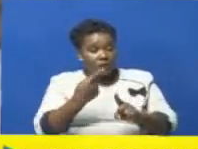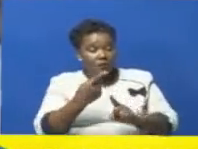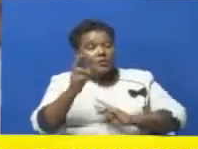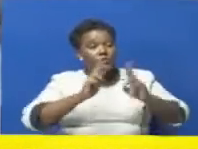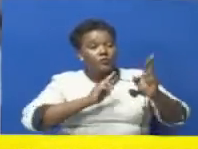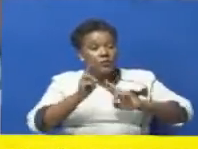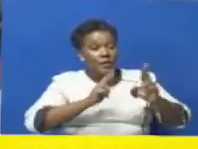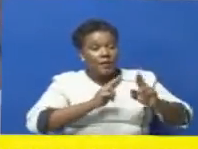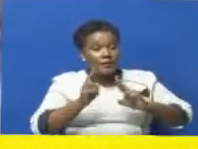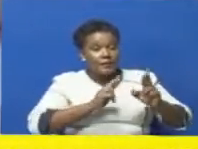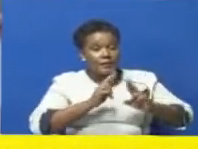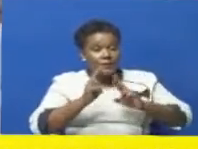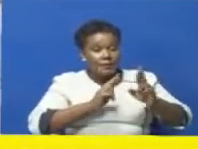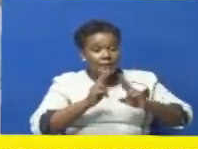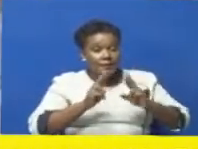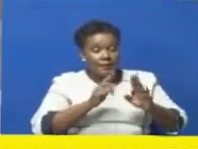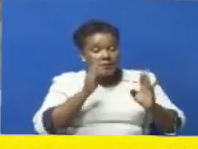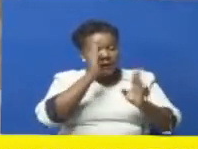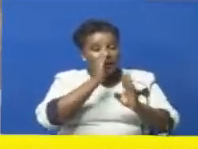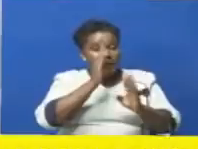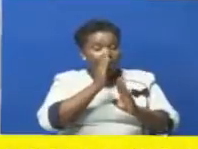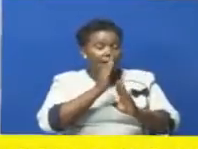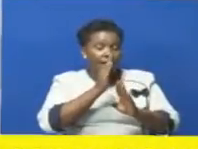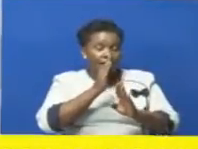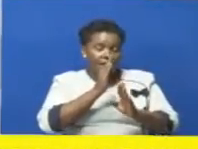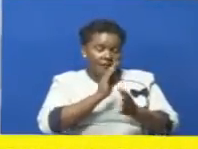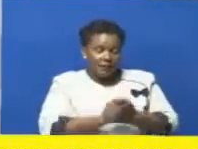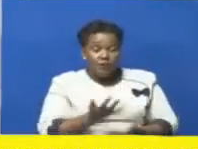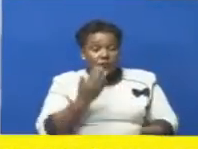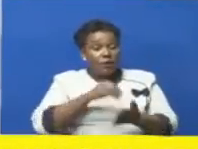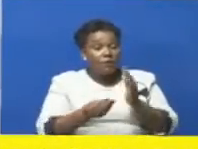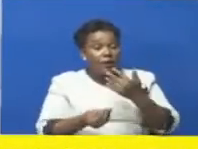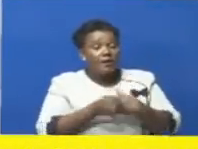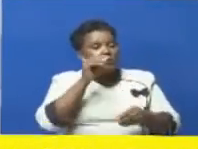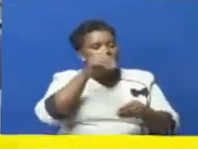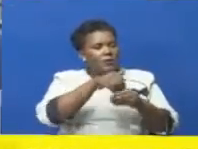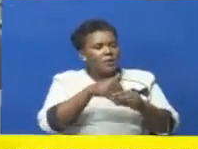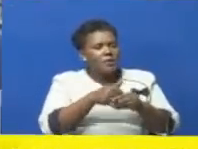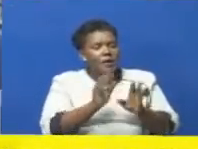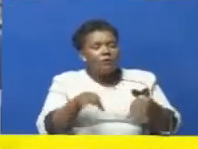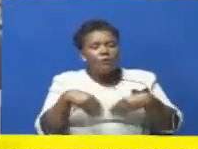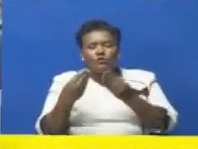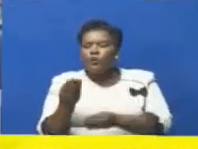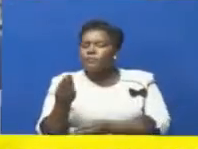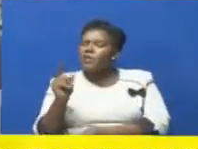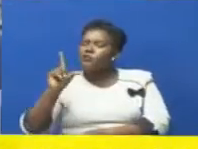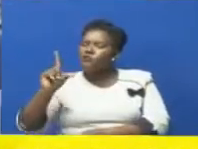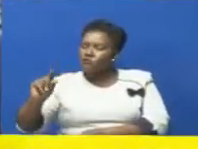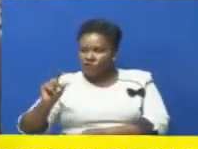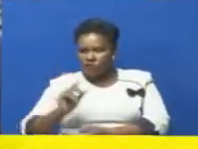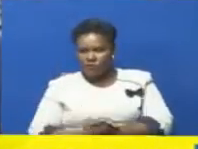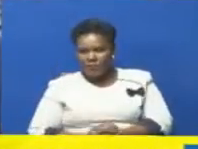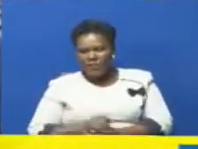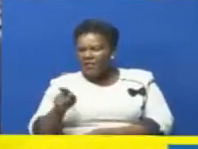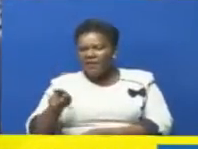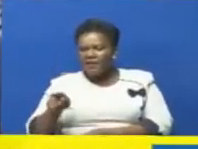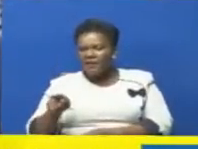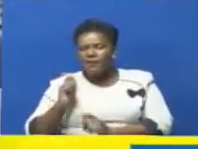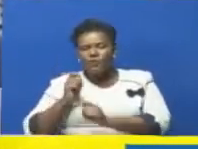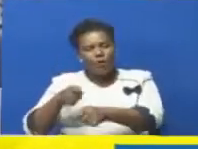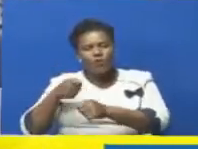wanunuzi kutoa bei ndogo ambazo zimekuwa haziwaridhishi wakulima. Hivyo bodi ya korosho